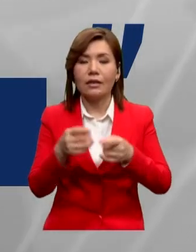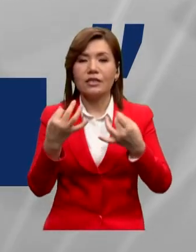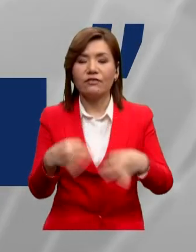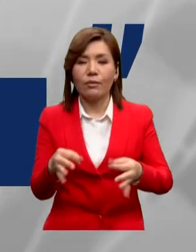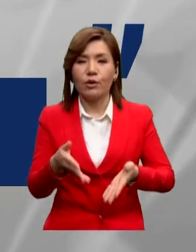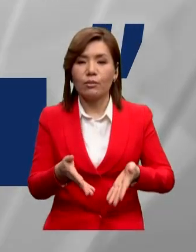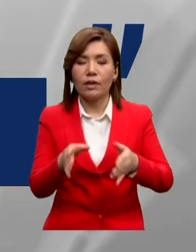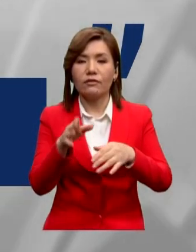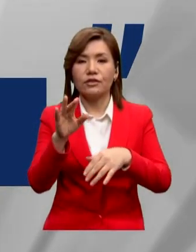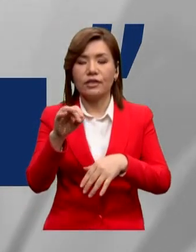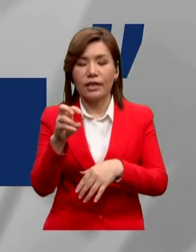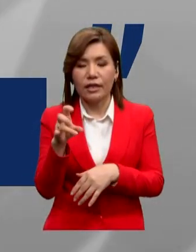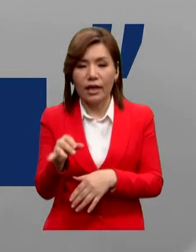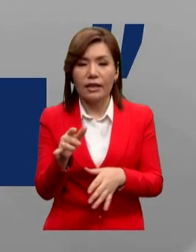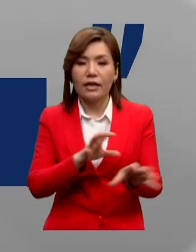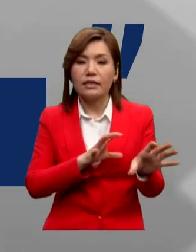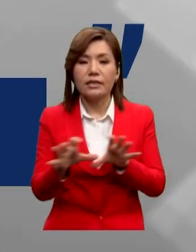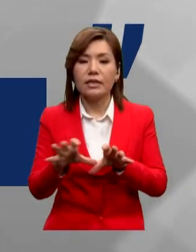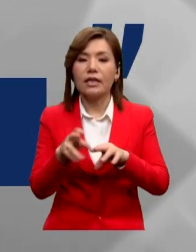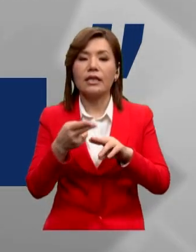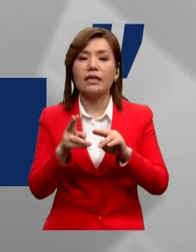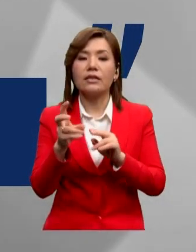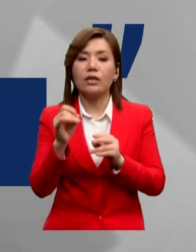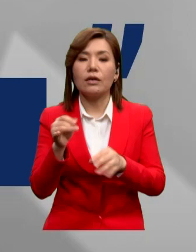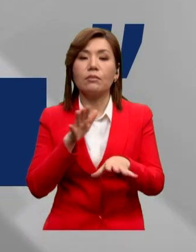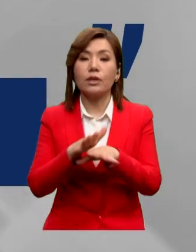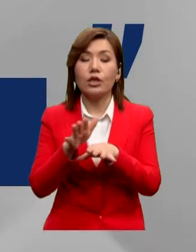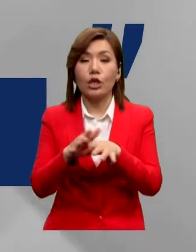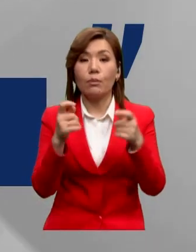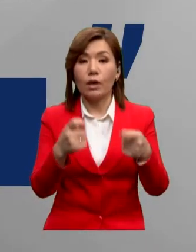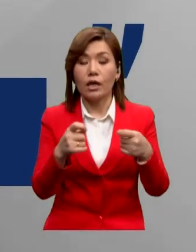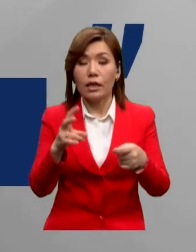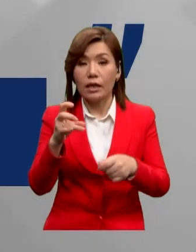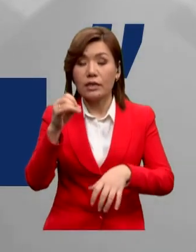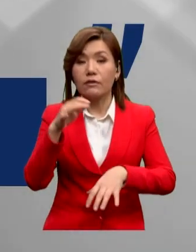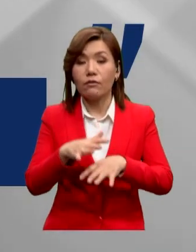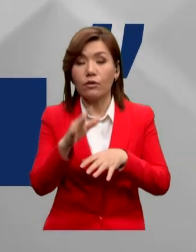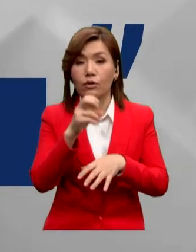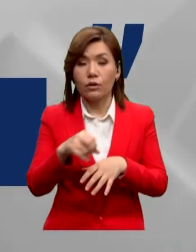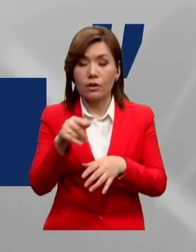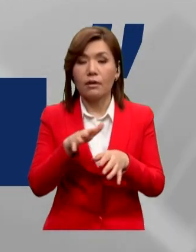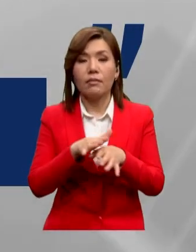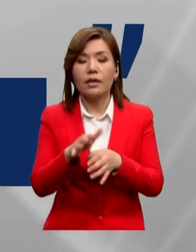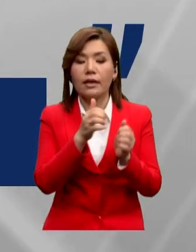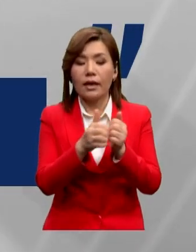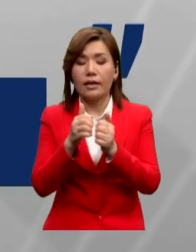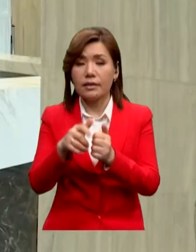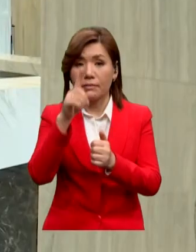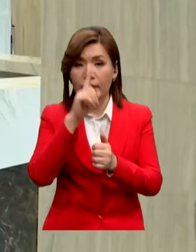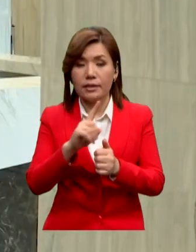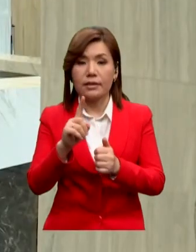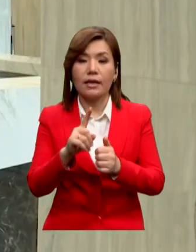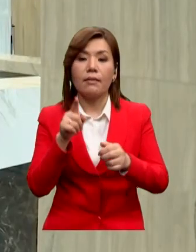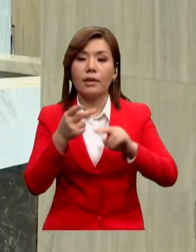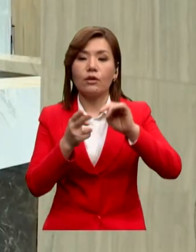плавающего курса тенге. Для обеспечения трансферта мы осуществляем продажи из национального фонда практически каждый месяц.